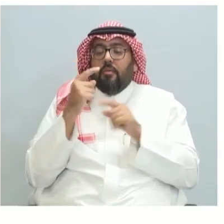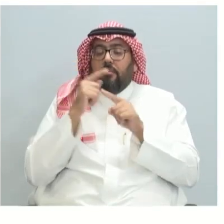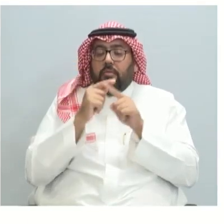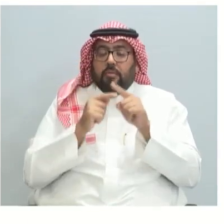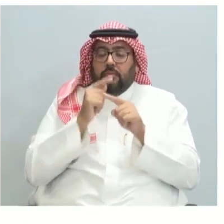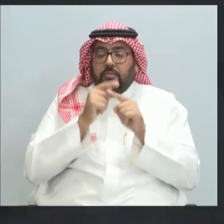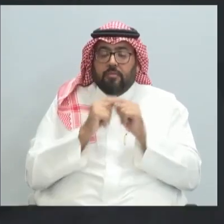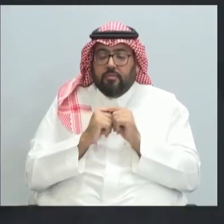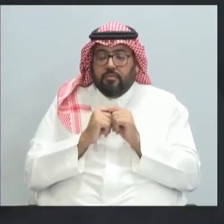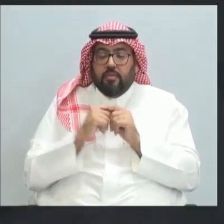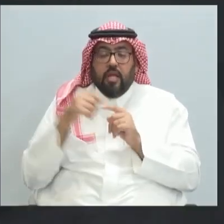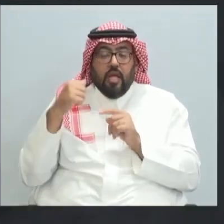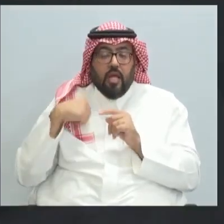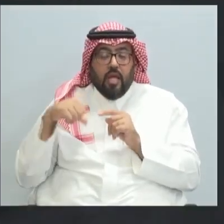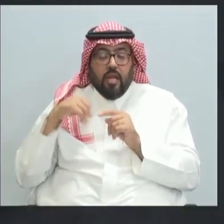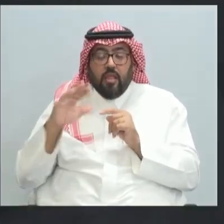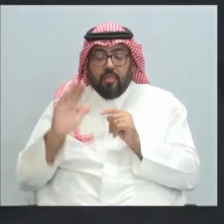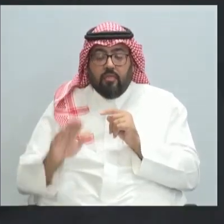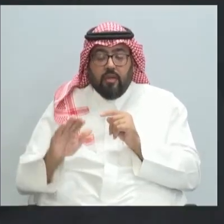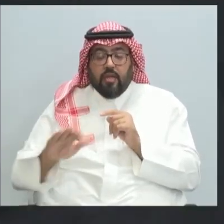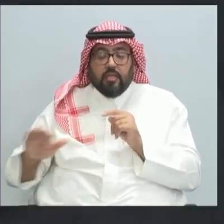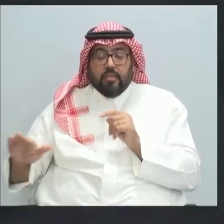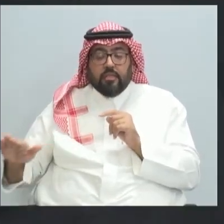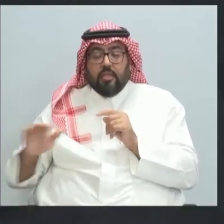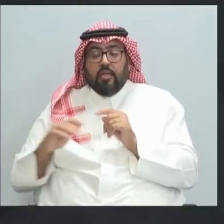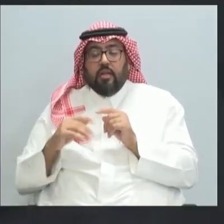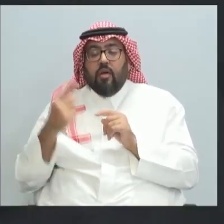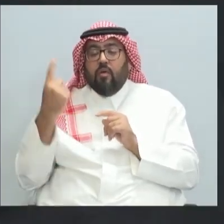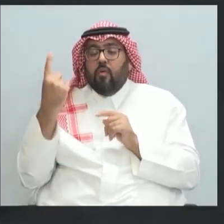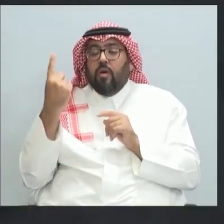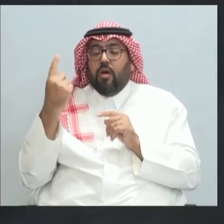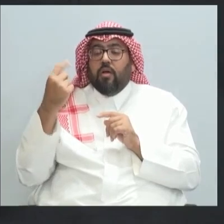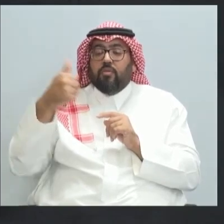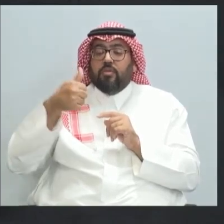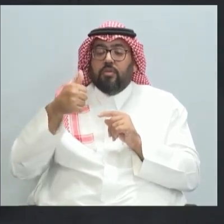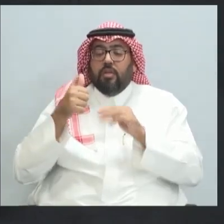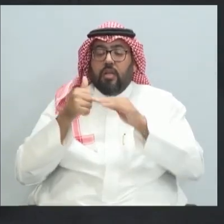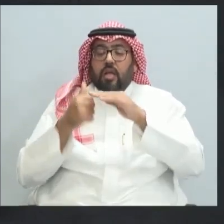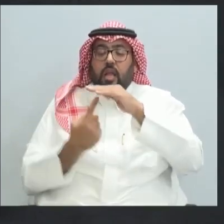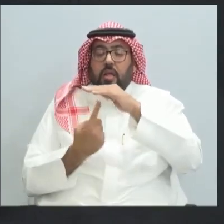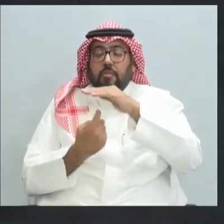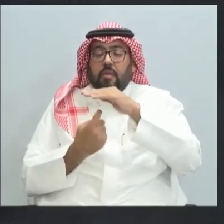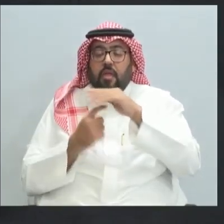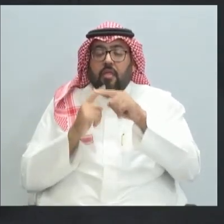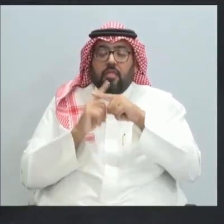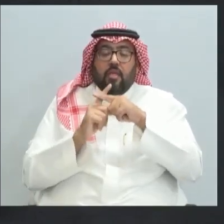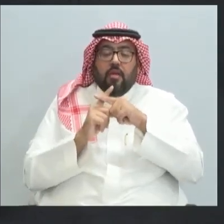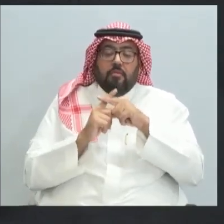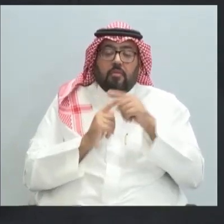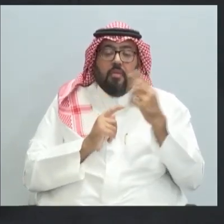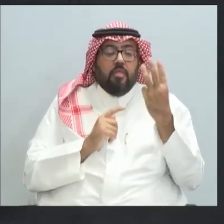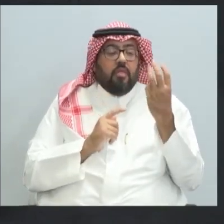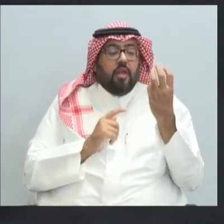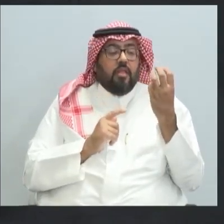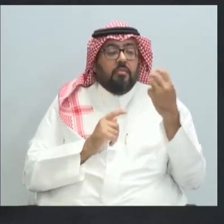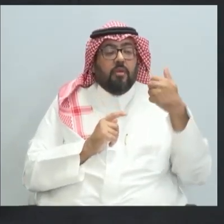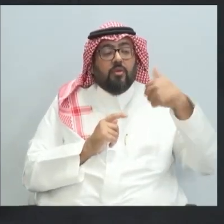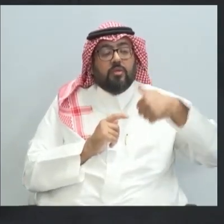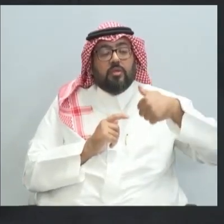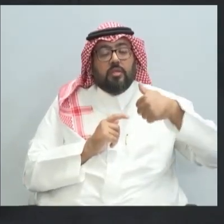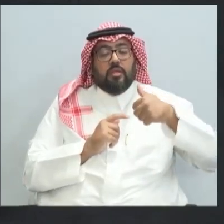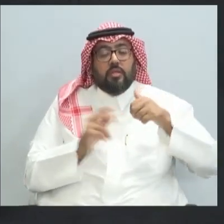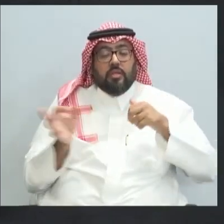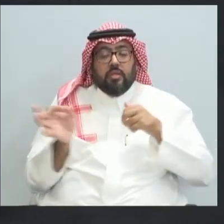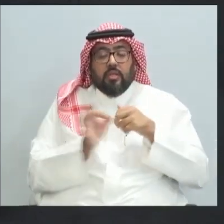نسبته 61% نكتب النسبه على هيئه كسر اعتيادي 61 على مئه ونضربها في 360 درجه نقرب